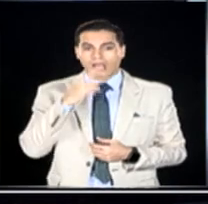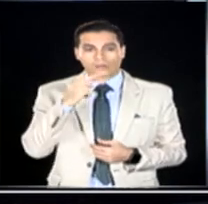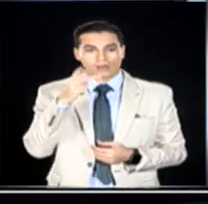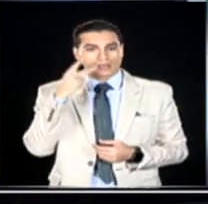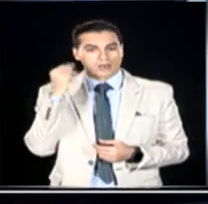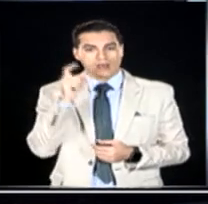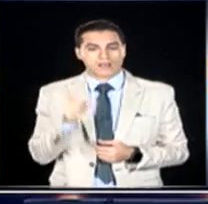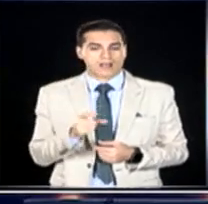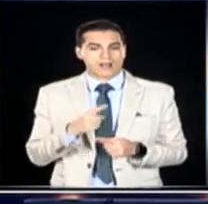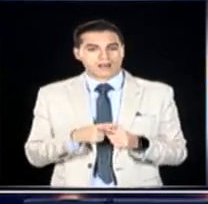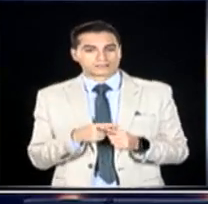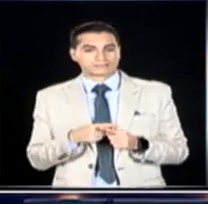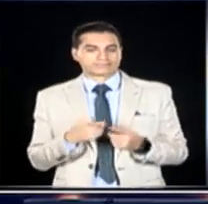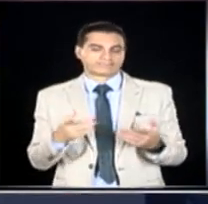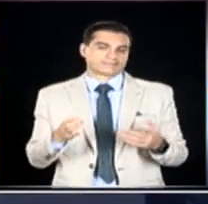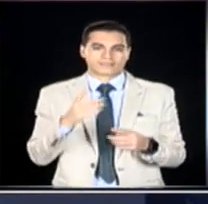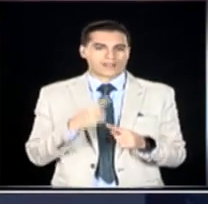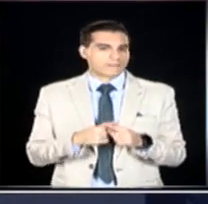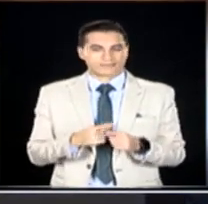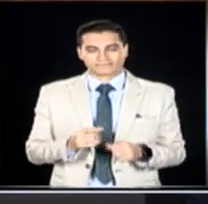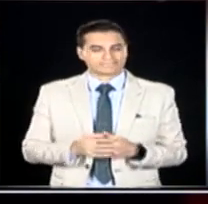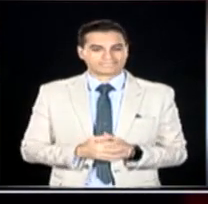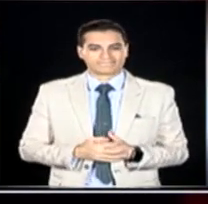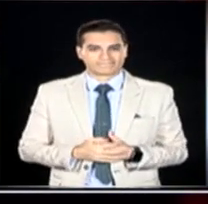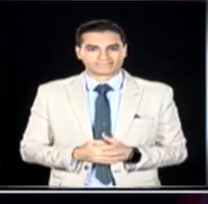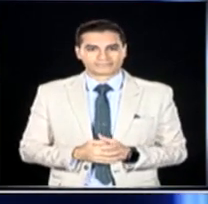ايطاليا. اجابه خاطئه.